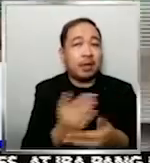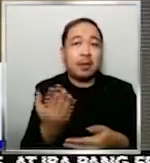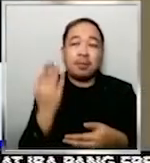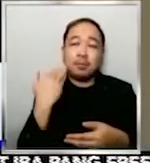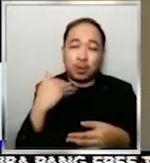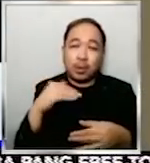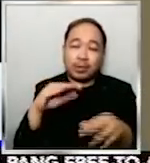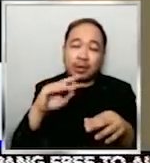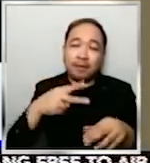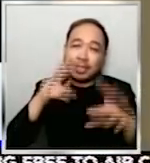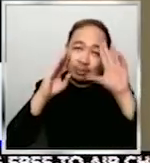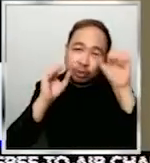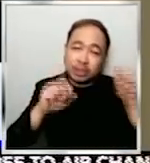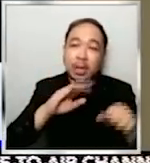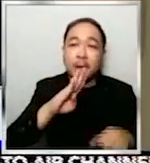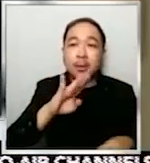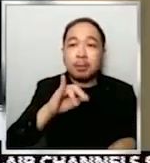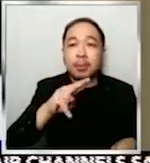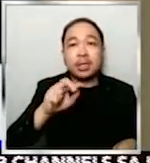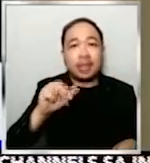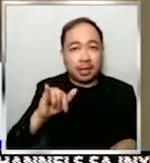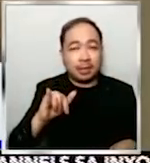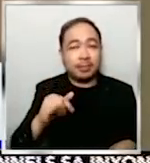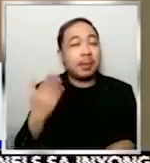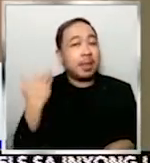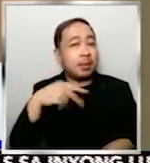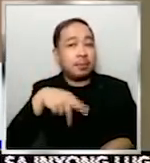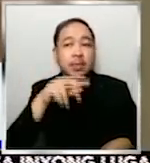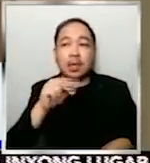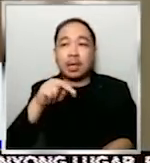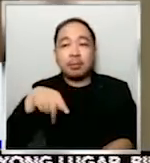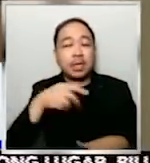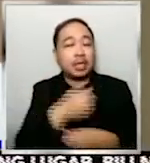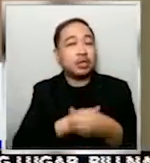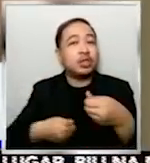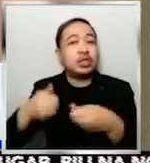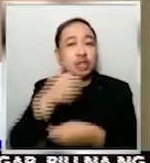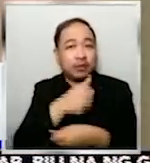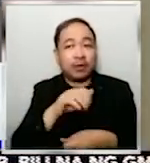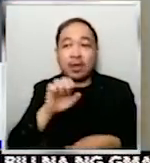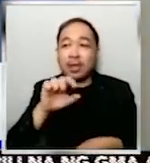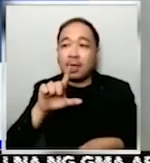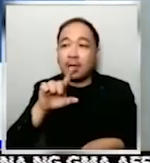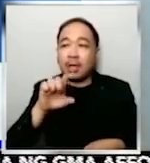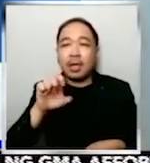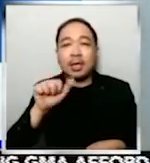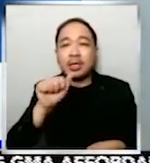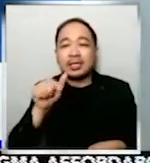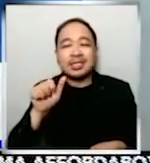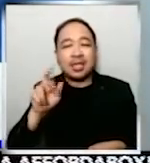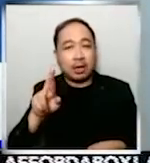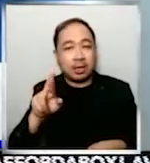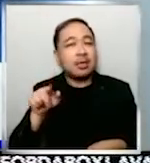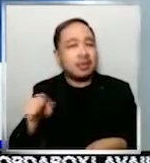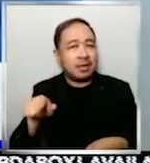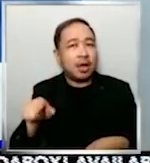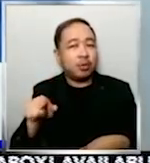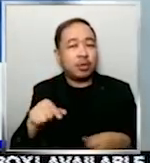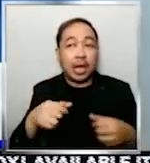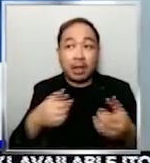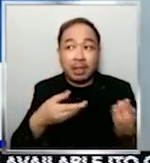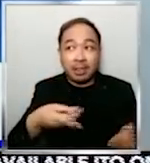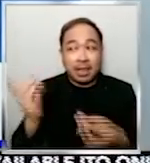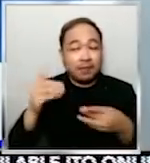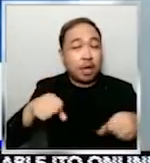Binay. Ayon kay dating PNP Chief Guillermo Eliazar, delivery riders ang mga tunay na biktima ng bogus deliveries, kaya isusulong